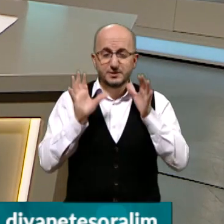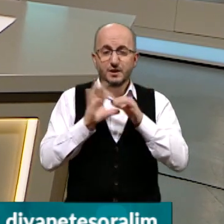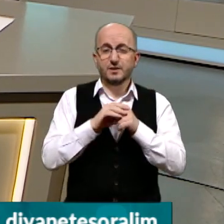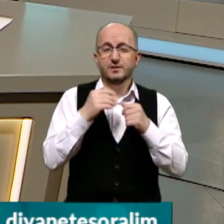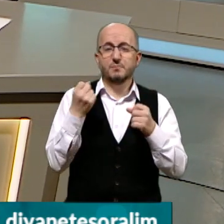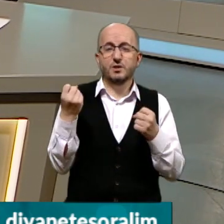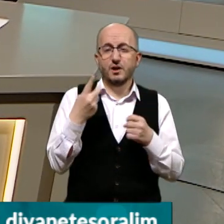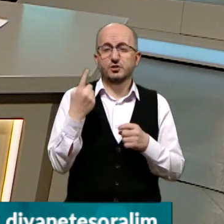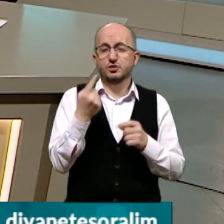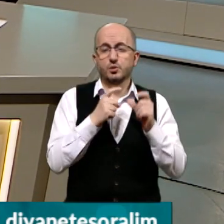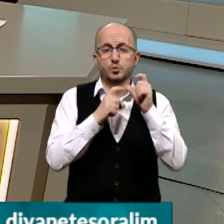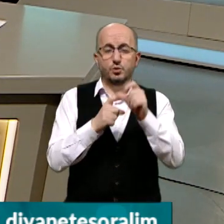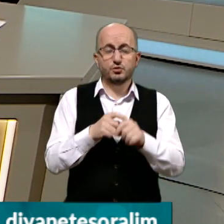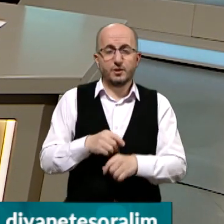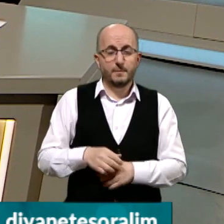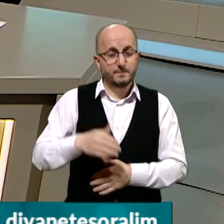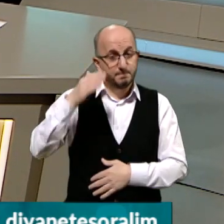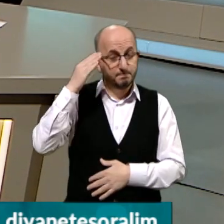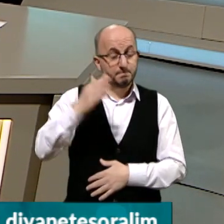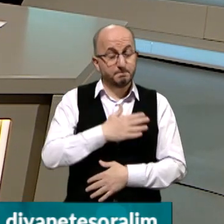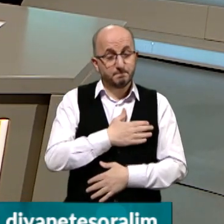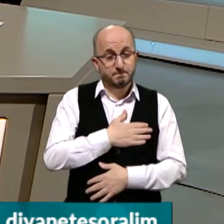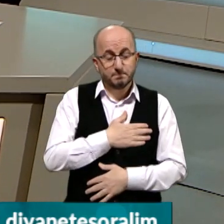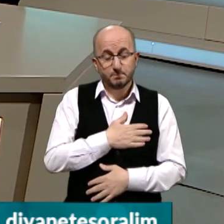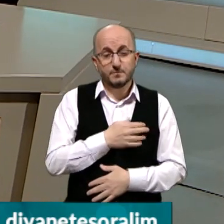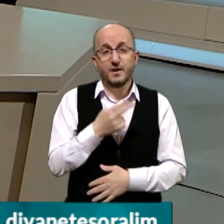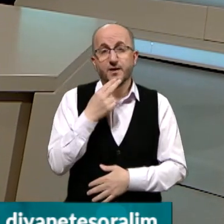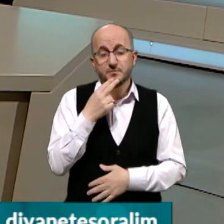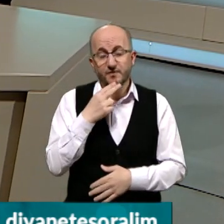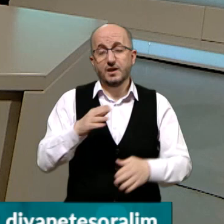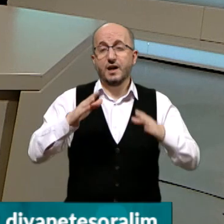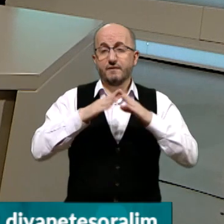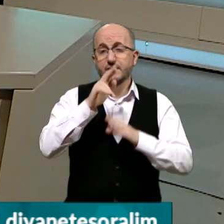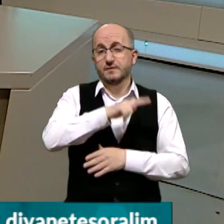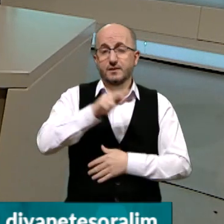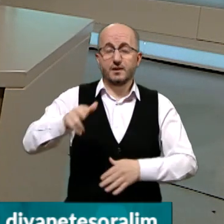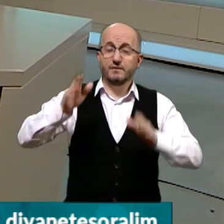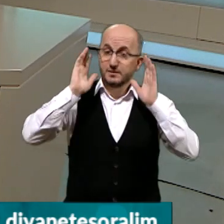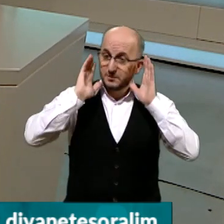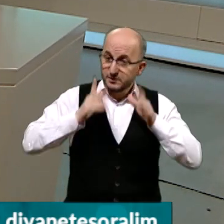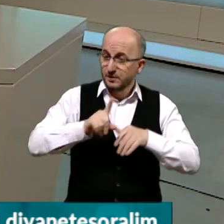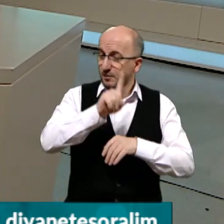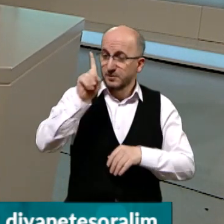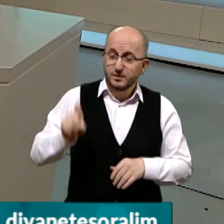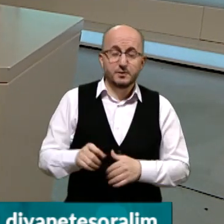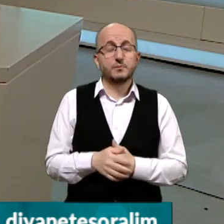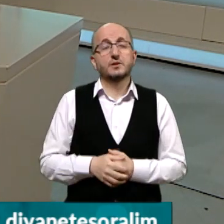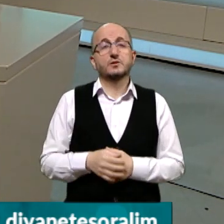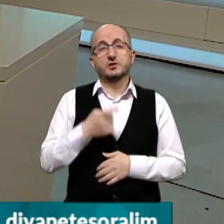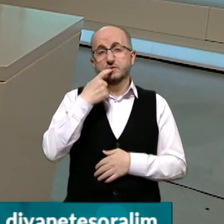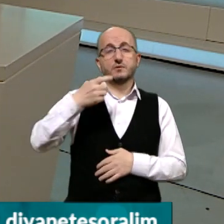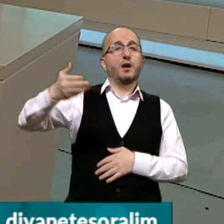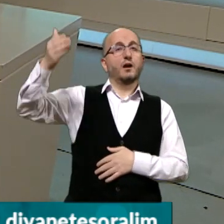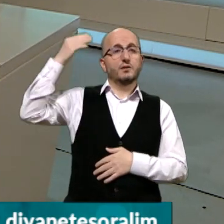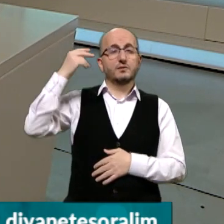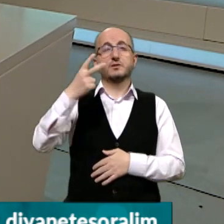Evet hocam Neslihan Hanım selamlar iyi etmişler hanımefendiler evde Teravih namazı kılabilir mi Demişler biz bu soruları geçen